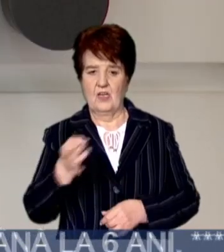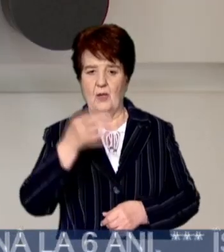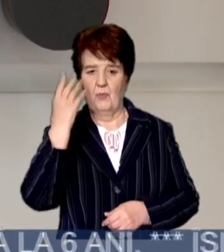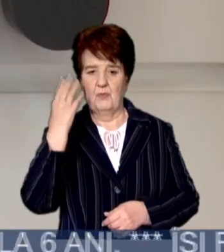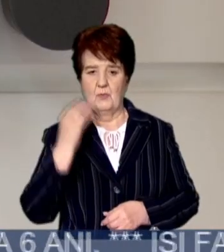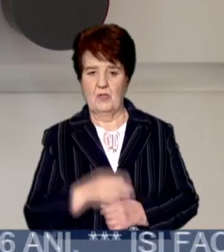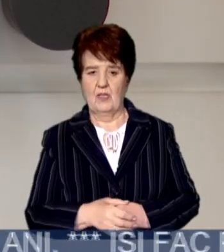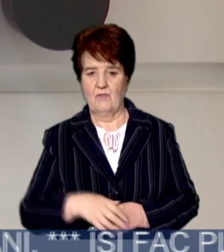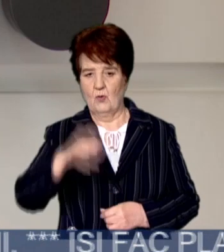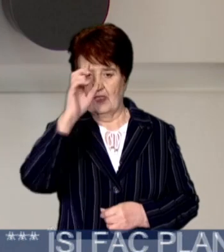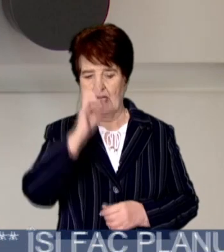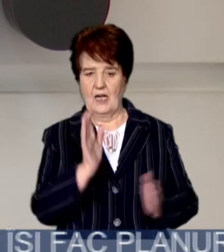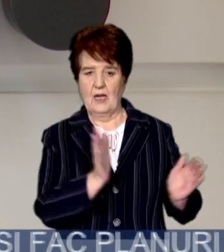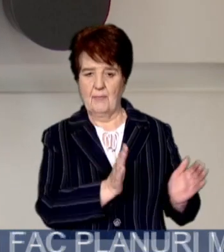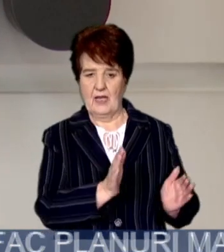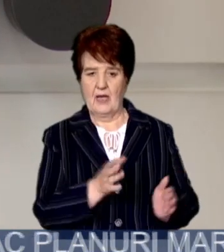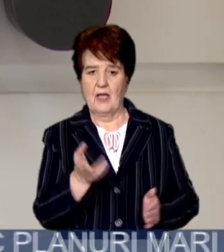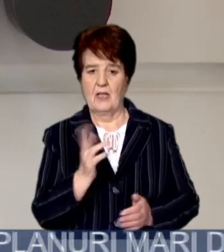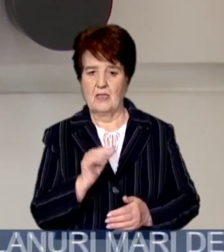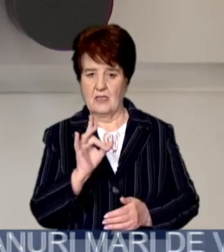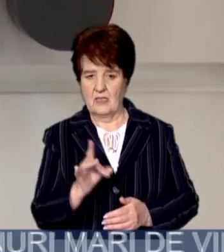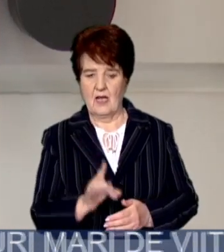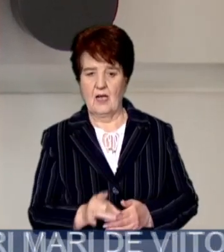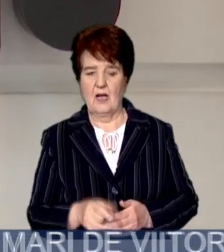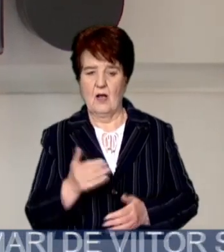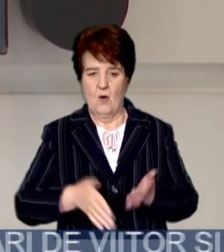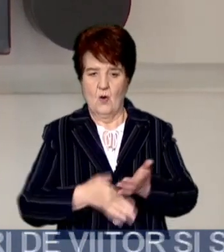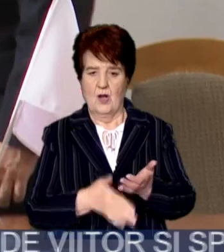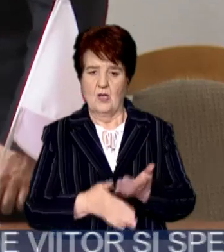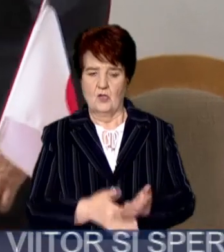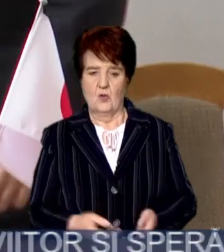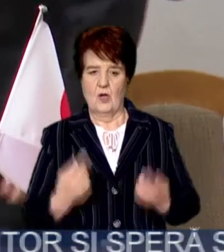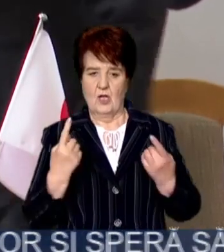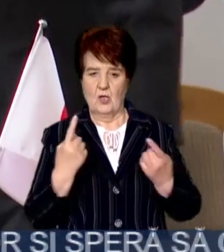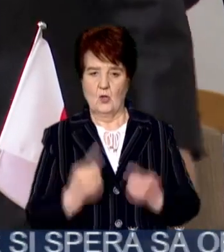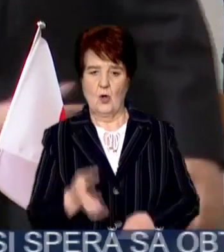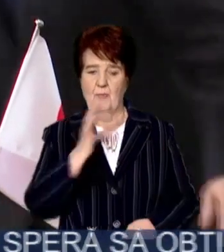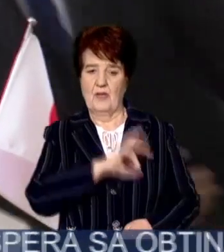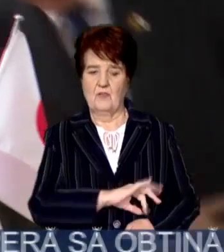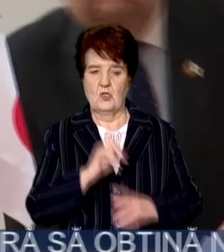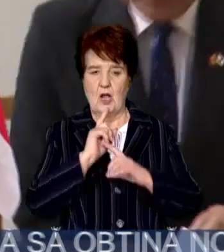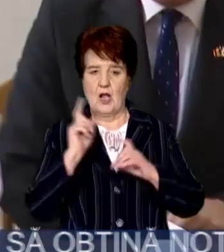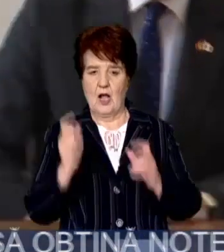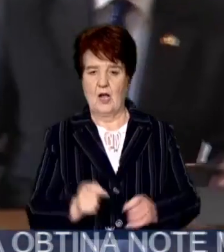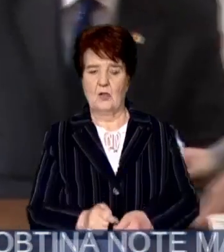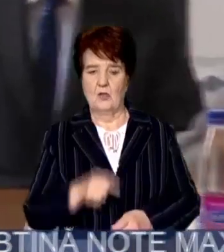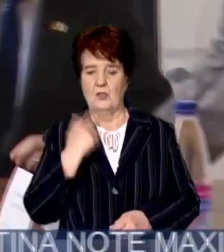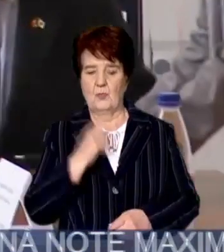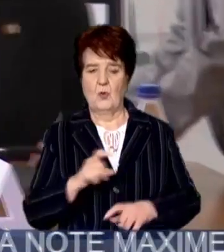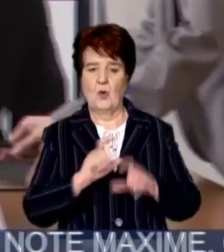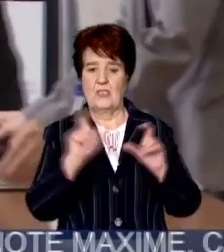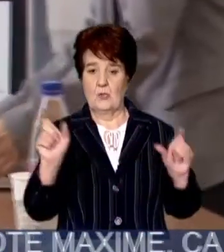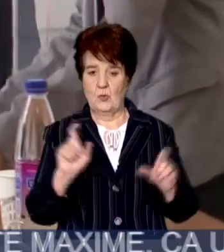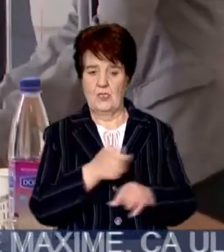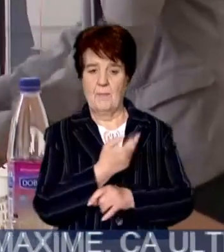Republicii Moldova, o țară atât de mică, dar care putem să beneficiem de un ajutor enorm. Beneficiarii granturilor susțin că o instituție